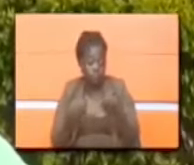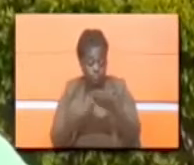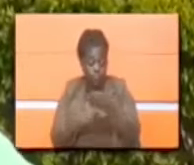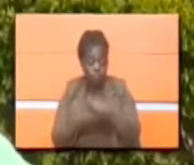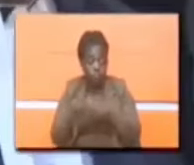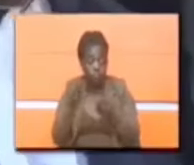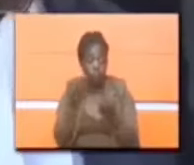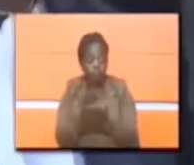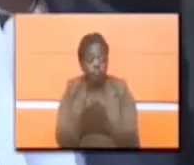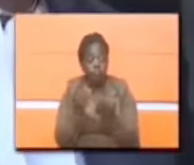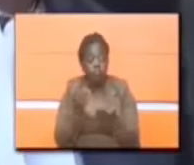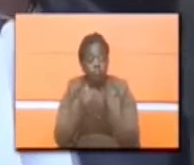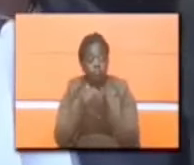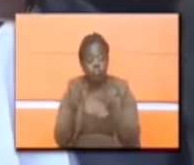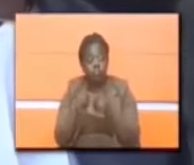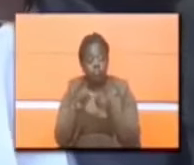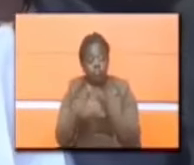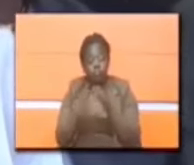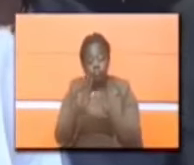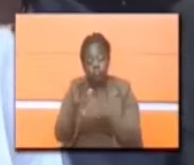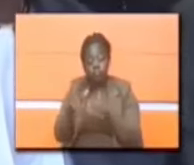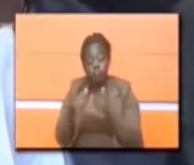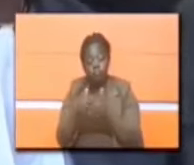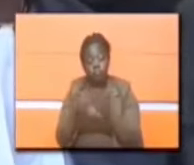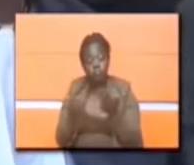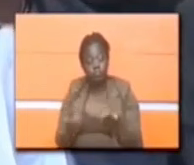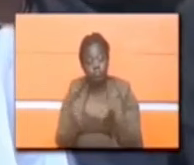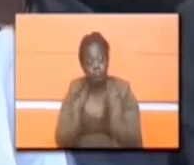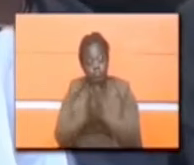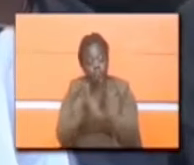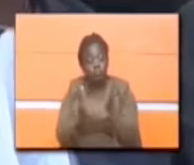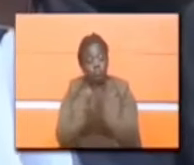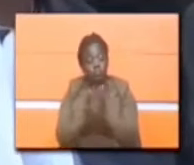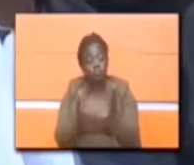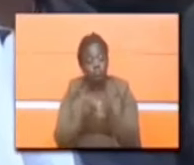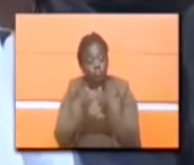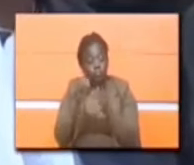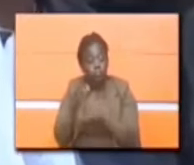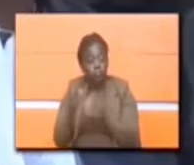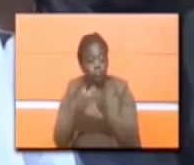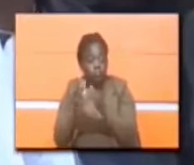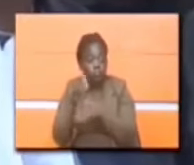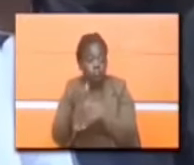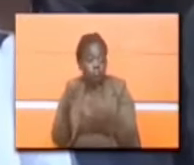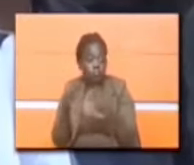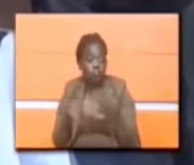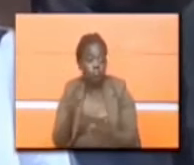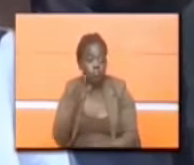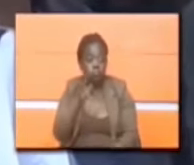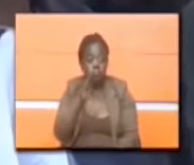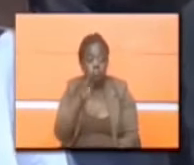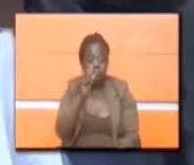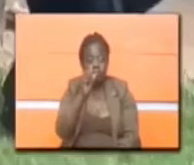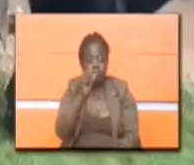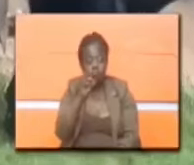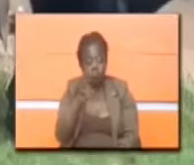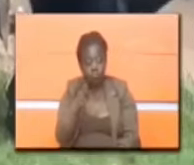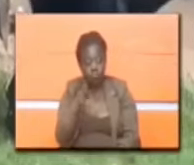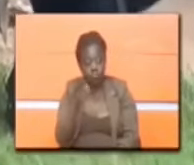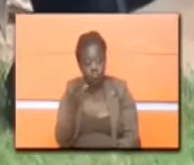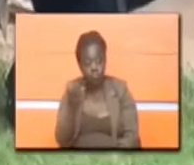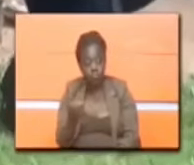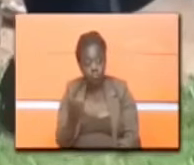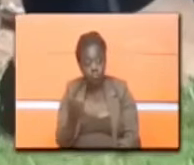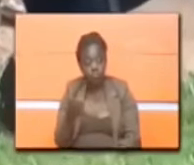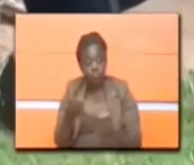tusaba obuyambi. Bana ensonga zonna babadde bazitunuuliza abatwala nga bakulembeddwamu Omutaka Kiwanuka Baker Namujunga,